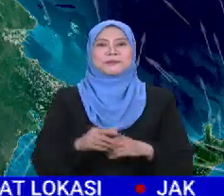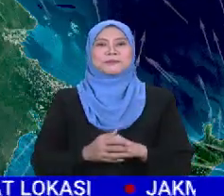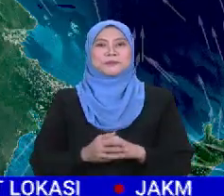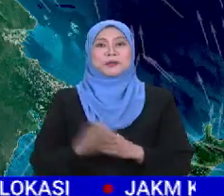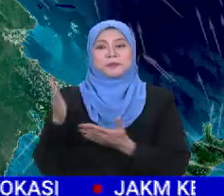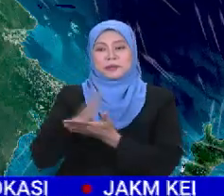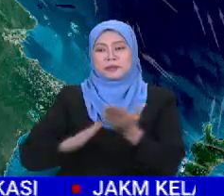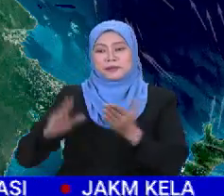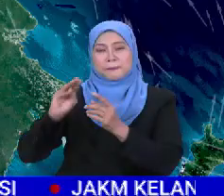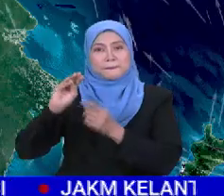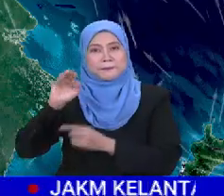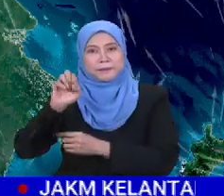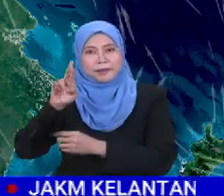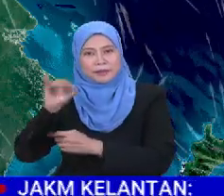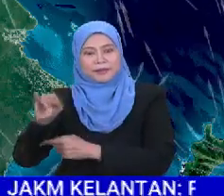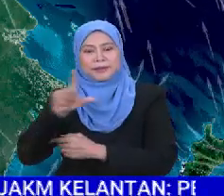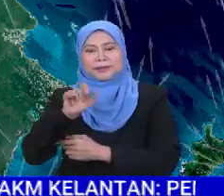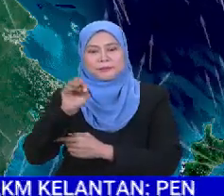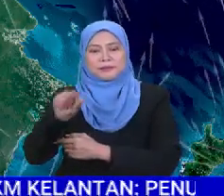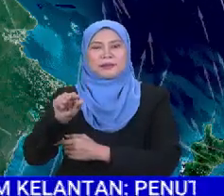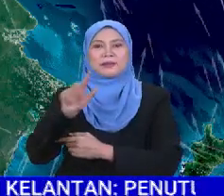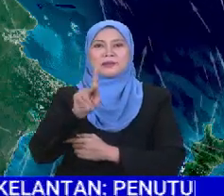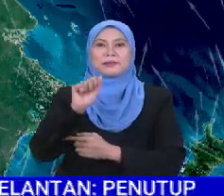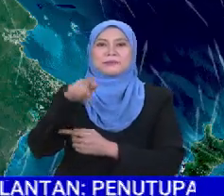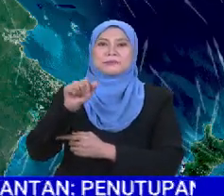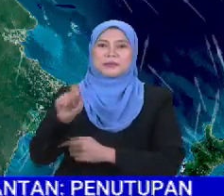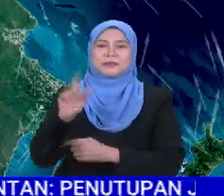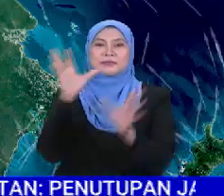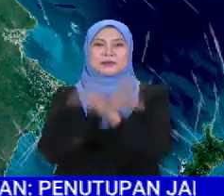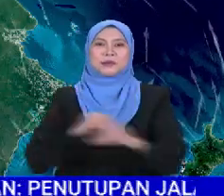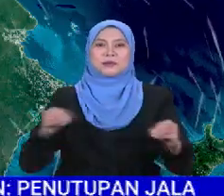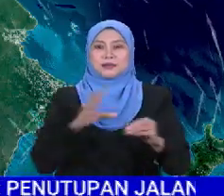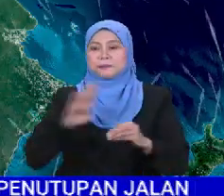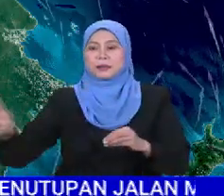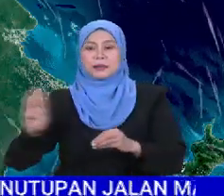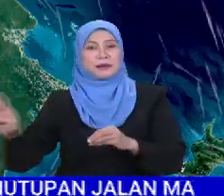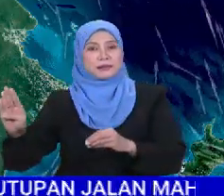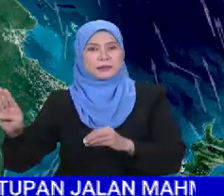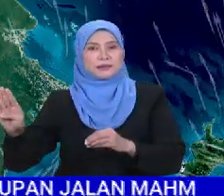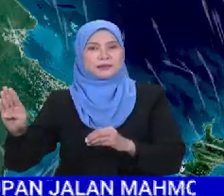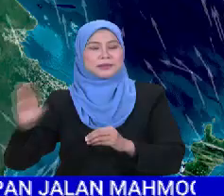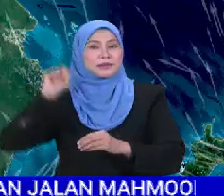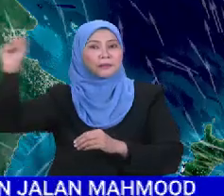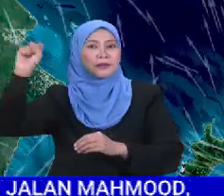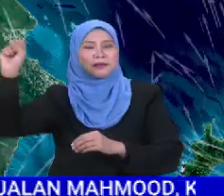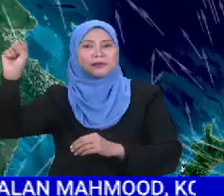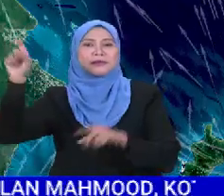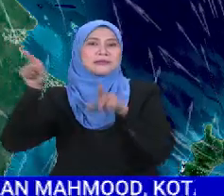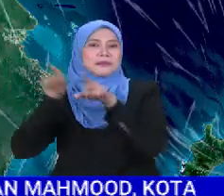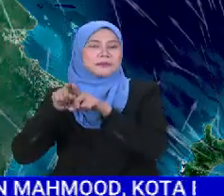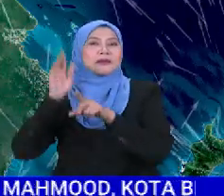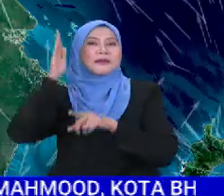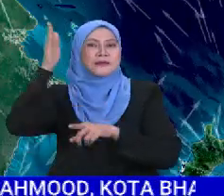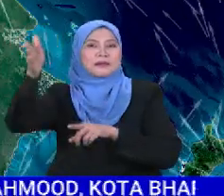untuk bahagian Miri, Limbang, Kapit di negeri Sarawak dan juga di sekitar bahagian barat di negeri Sabah juga